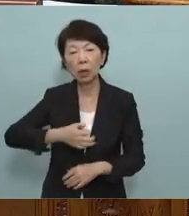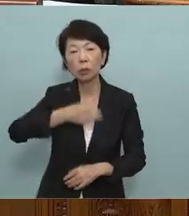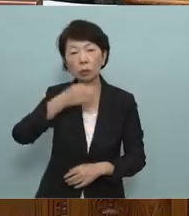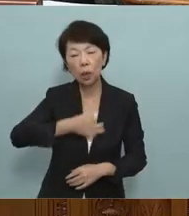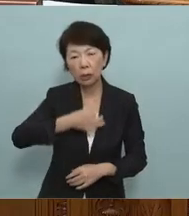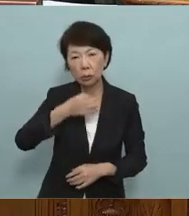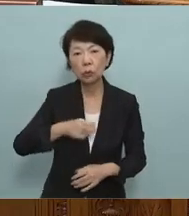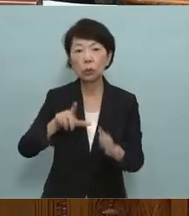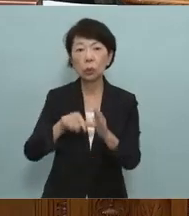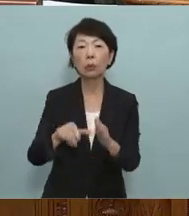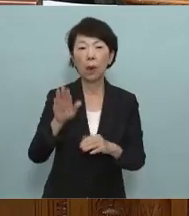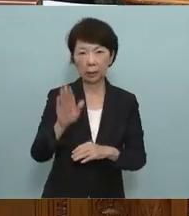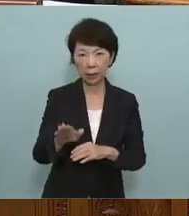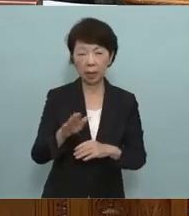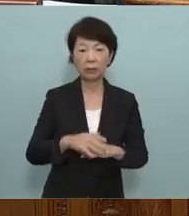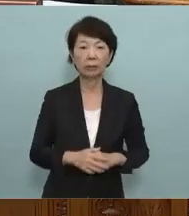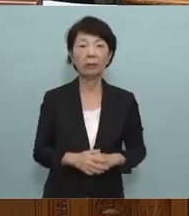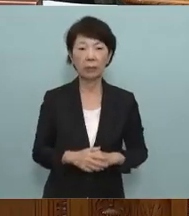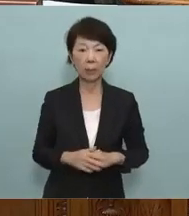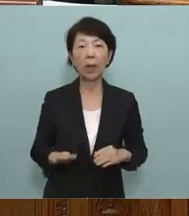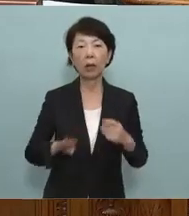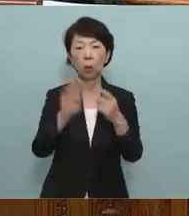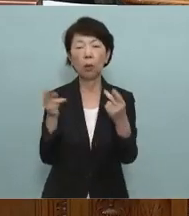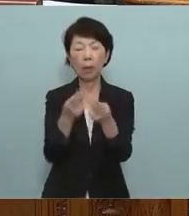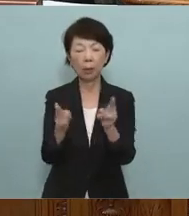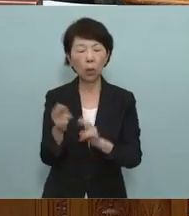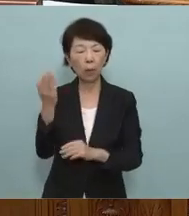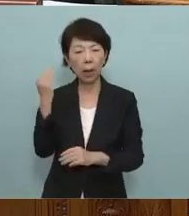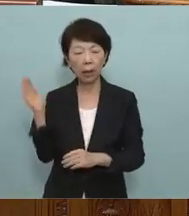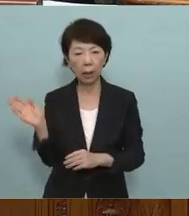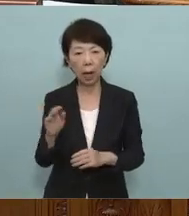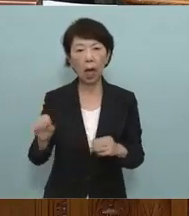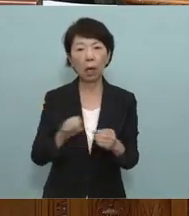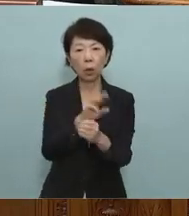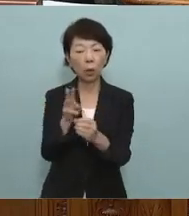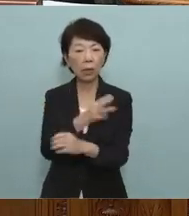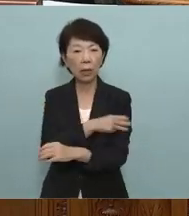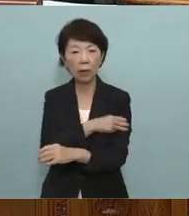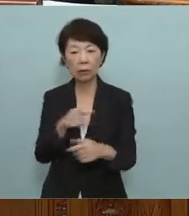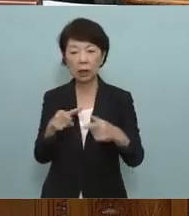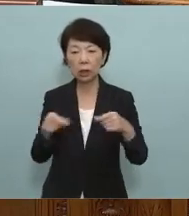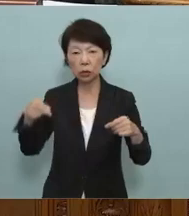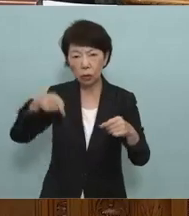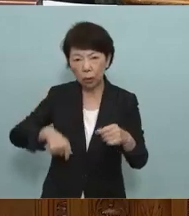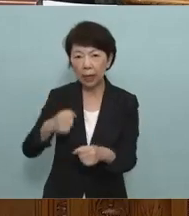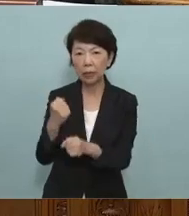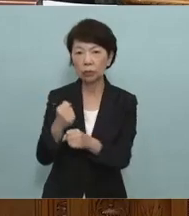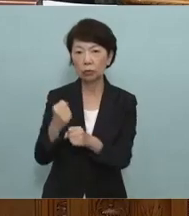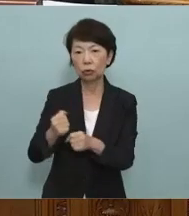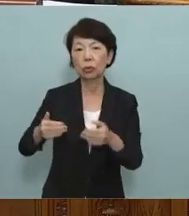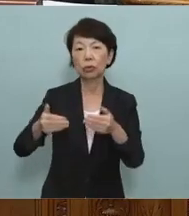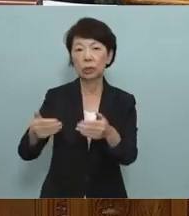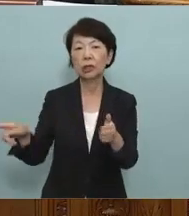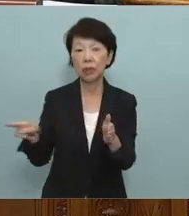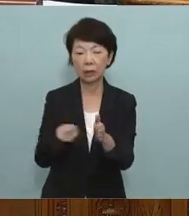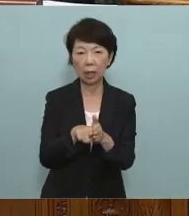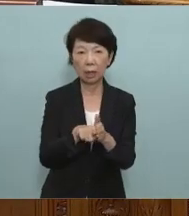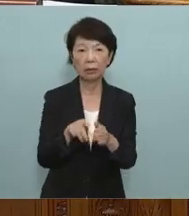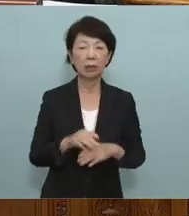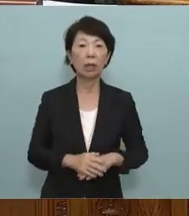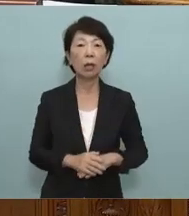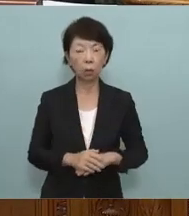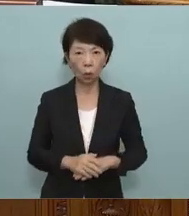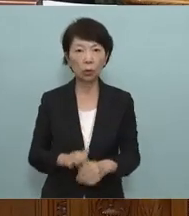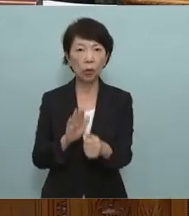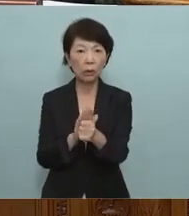局面もあったことから、公明党は早くからコロナワクチンの国産化を推進してきました。こうした後